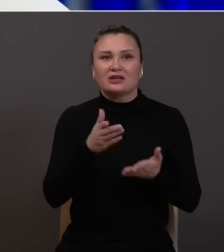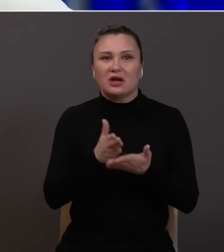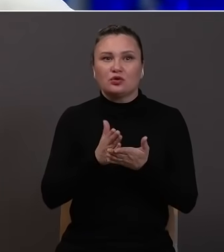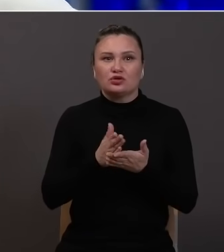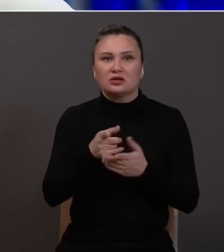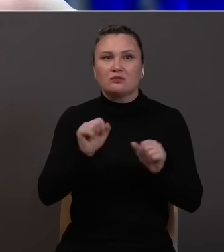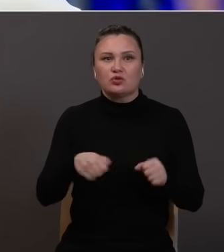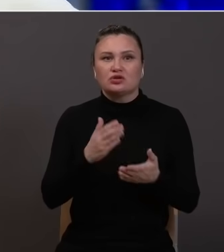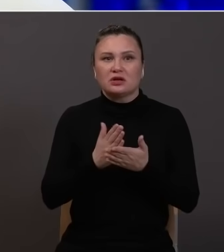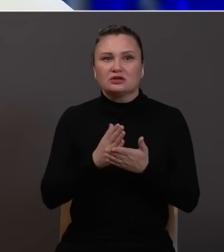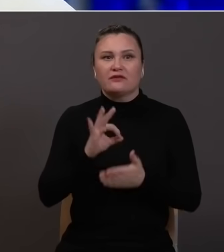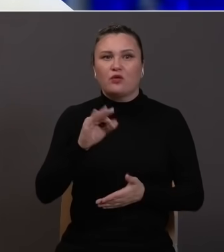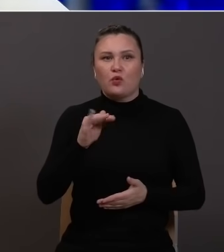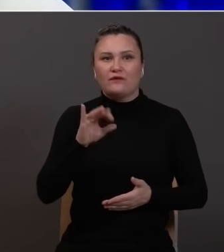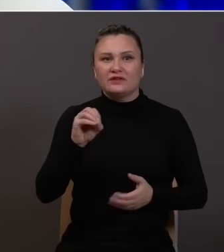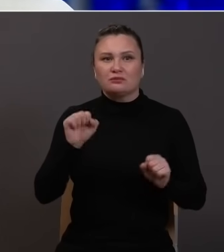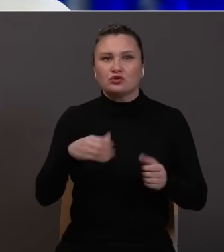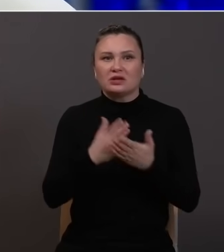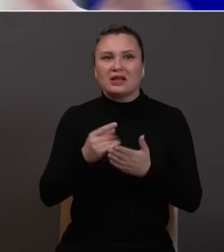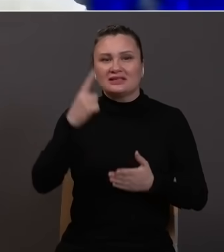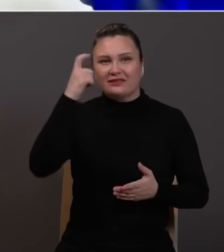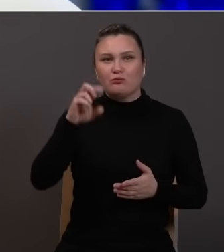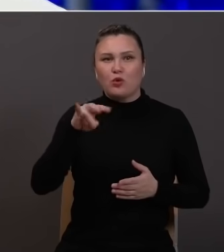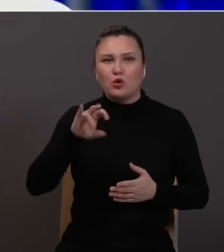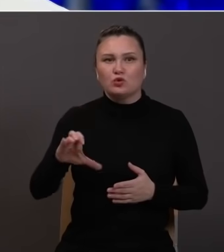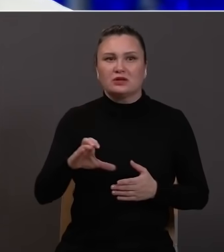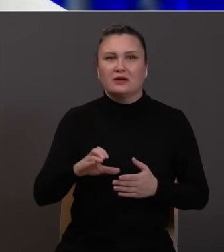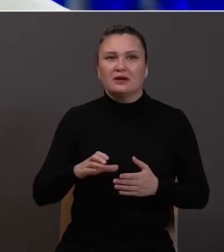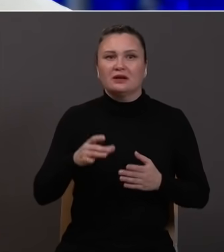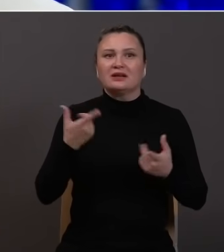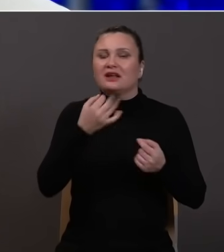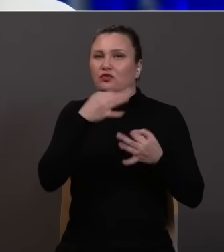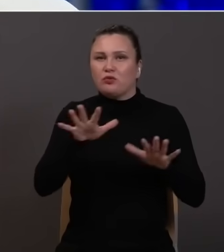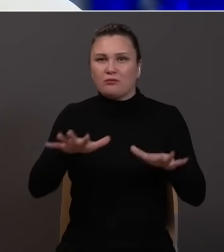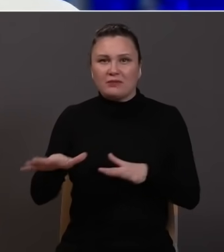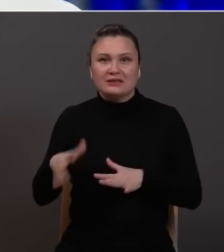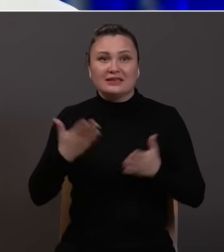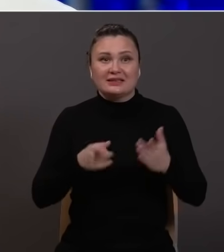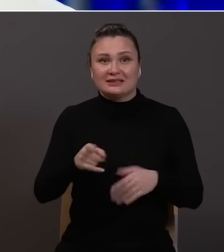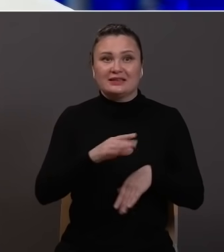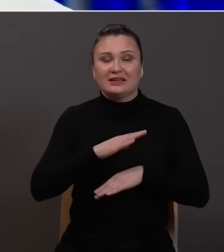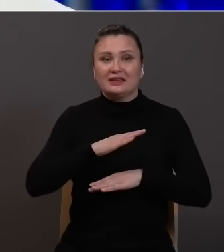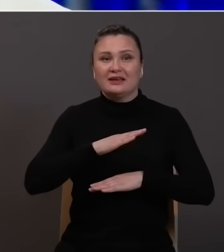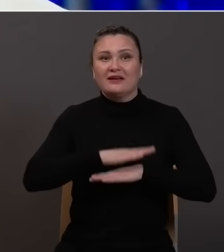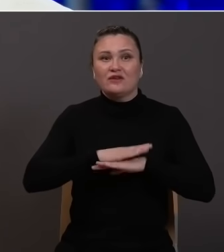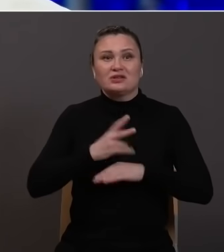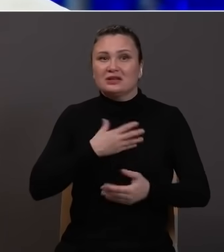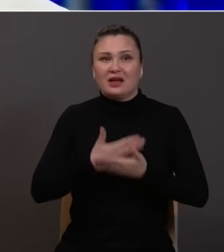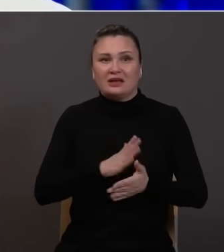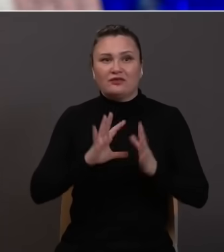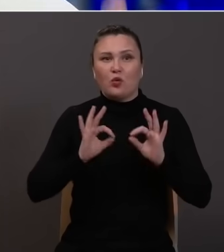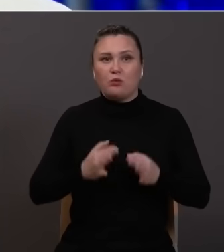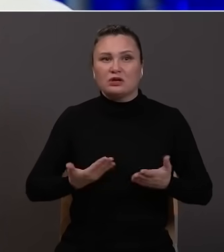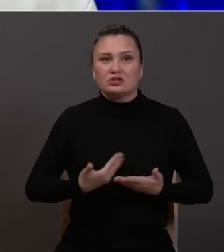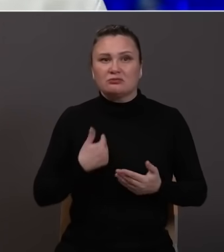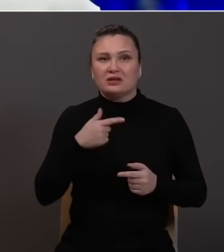Да. То есть ты можешь находиться в офисе, ты можешь находиться на Северном полюсе, в Антарктиде или где-то еще. Если ты ведешь неактивный образ жизни, то